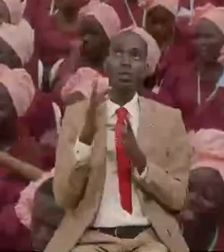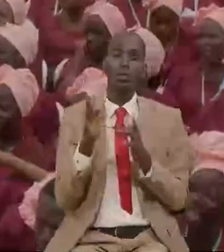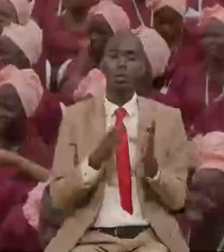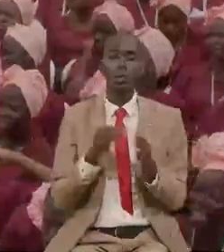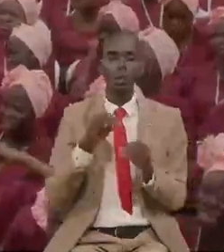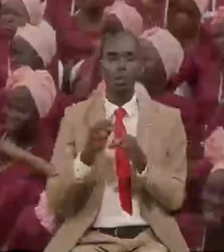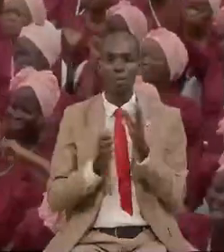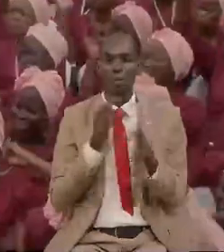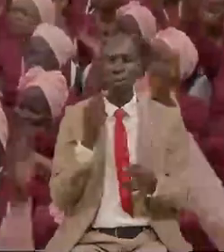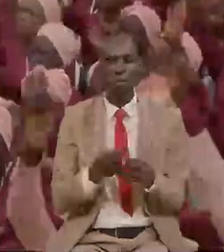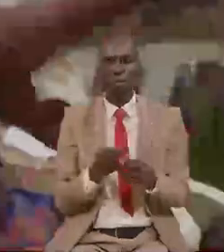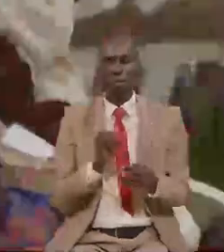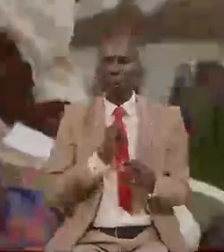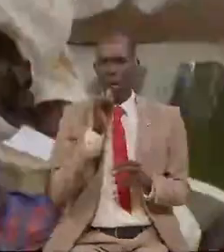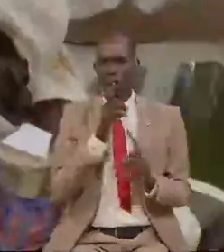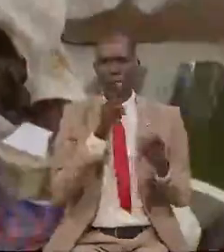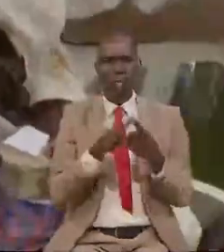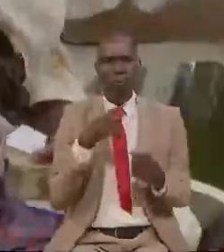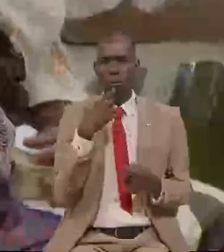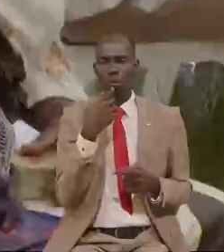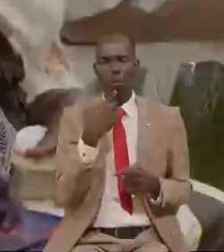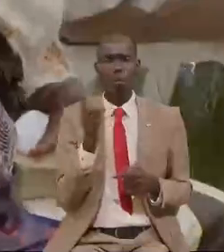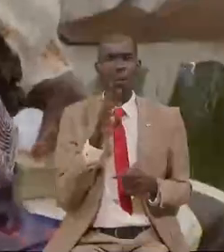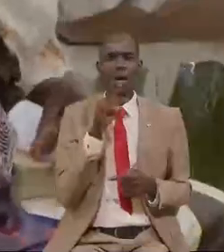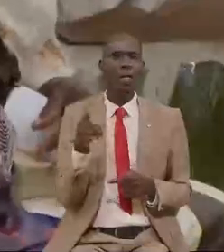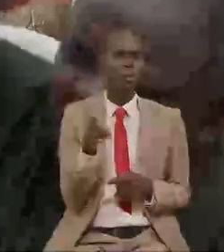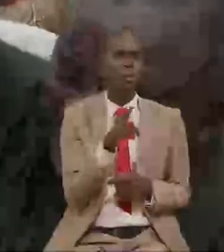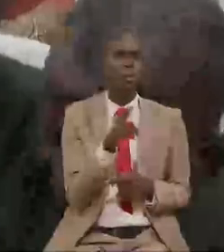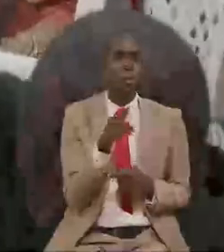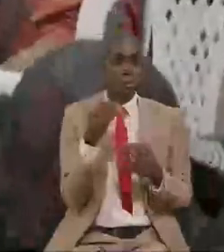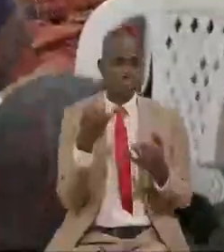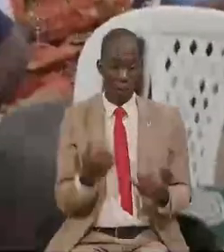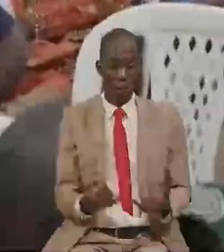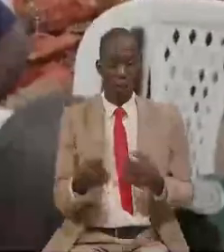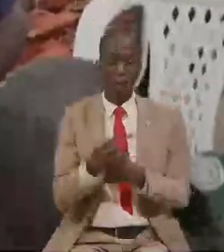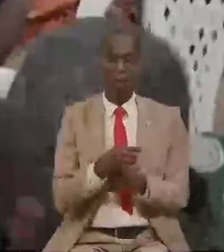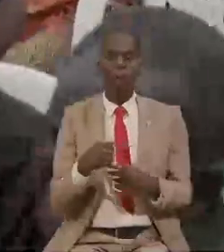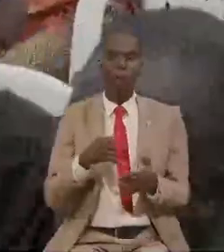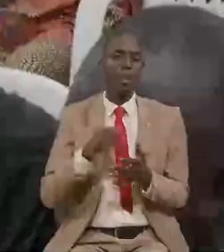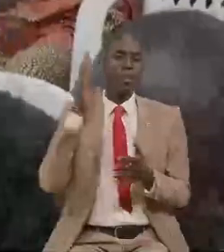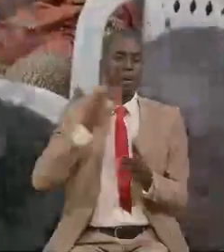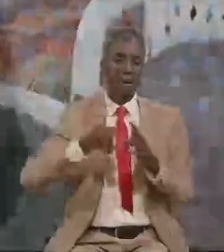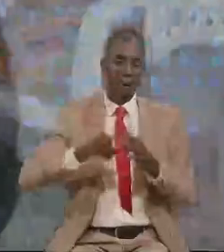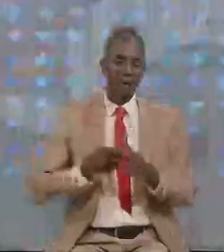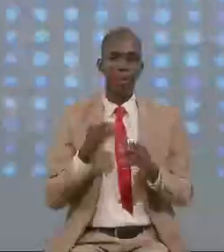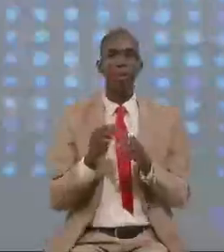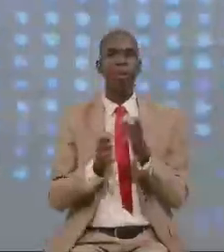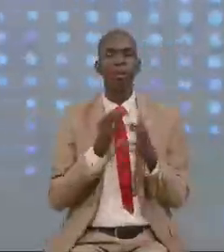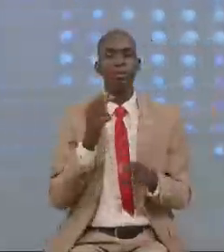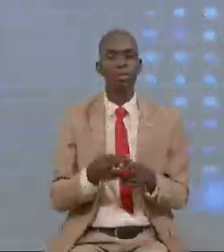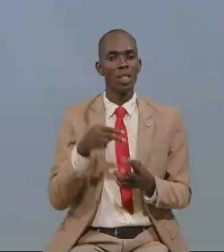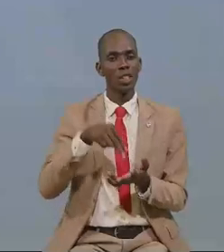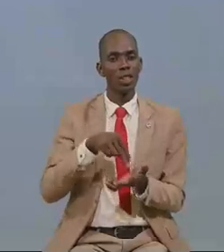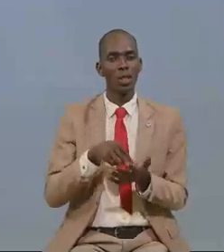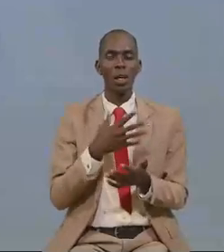De qui est-ce que je parle là-bas? Où es-tu? Aujourd'hui, ça va commencer. Lève-toi maintenant et